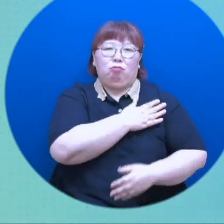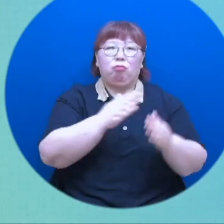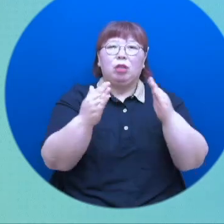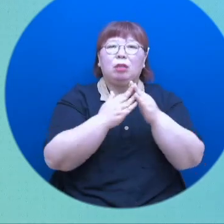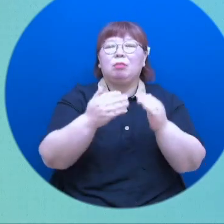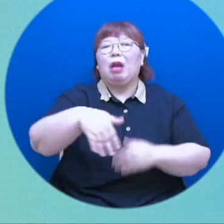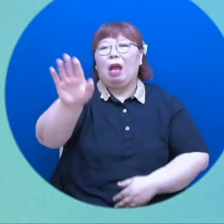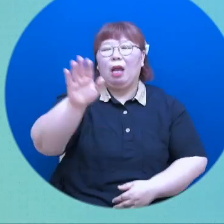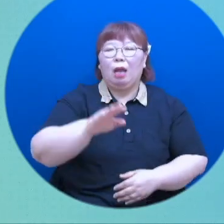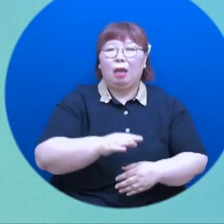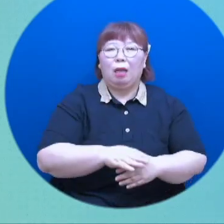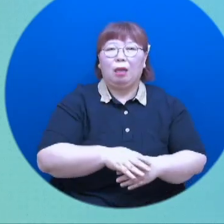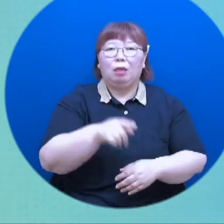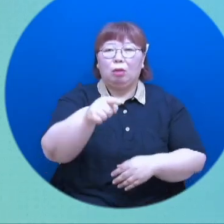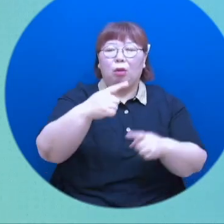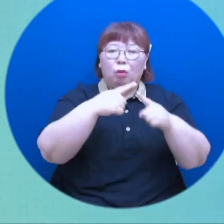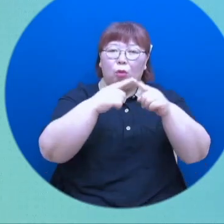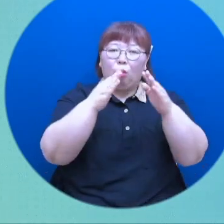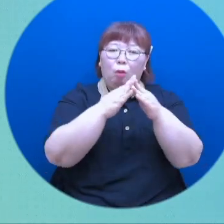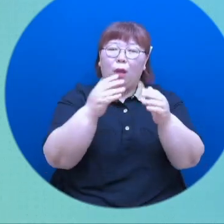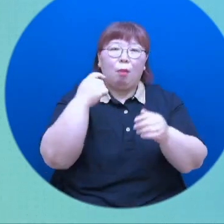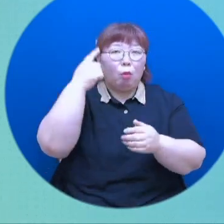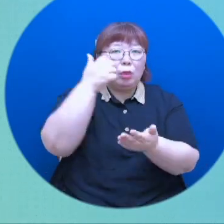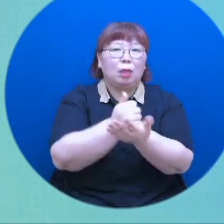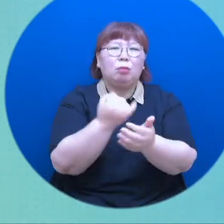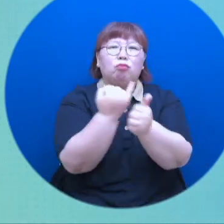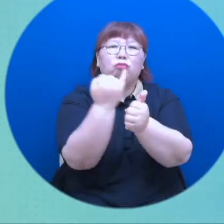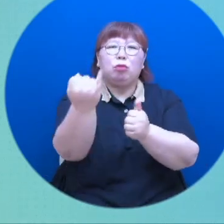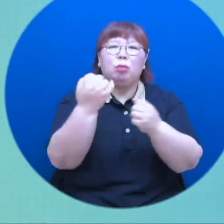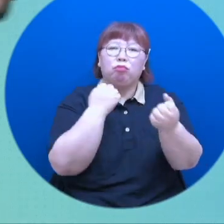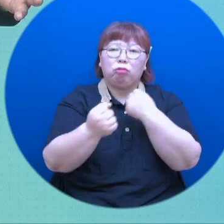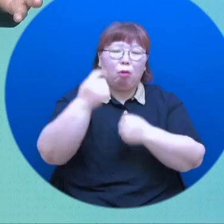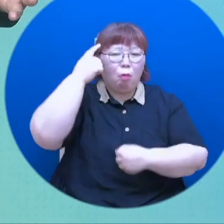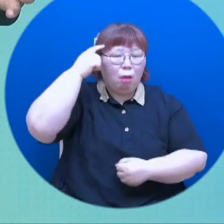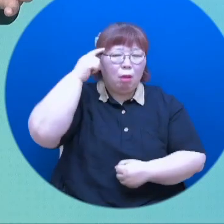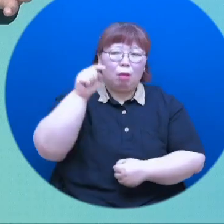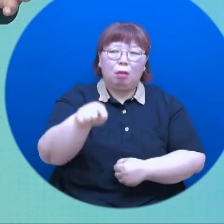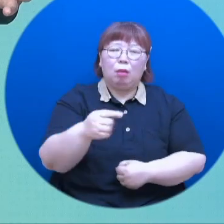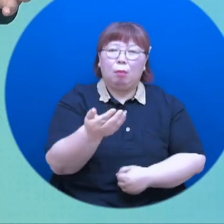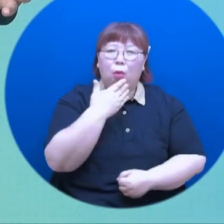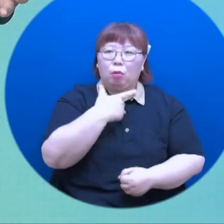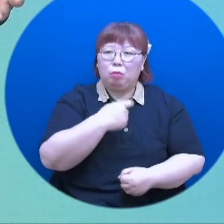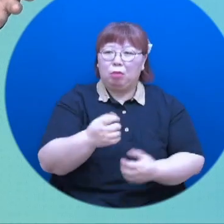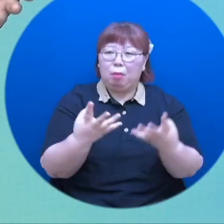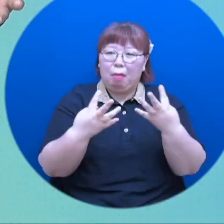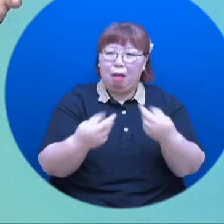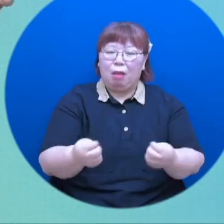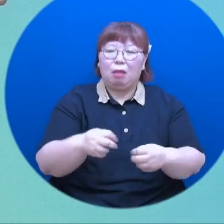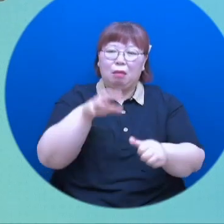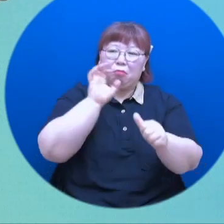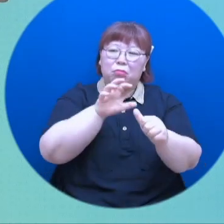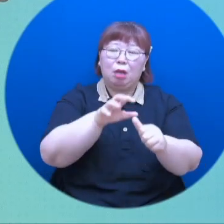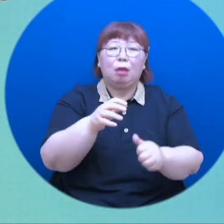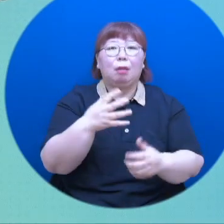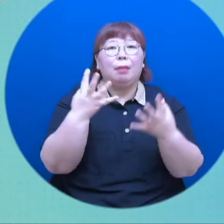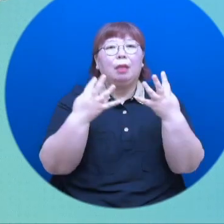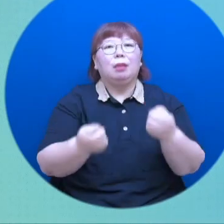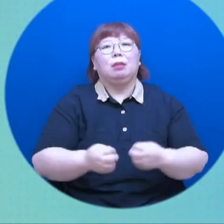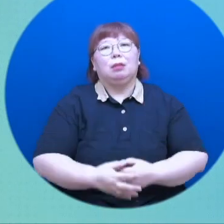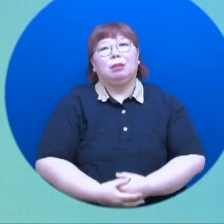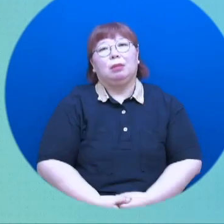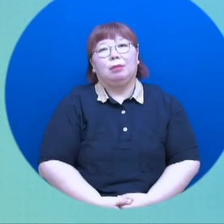요구해. 그러면서 핀잔을 주고요, 마음의 대못을 박은 거예요. 하나님이 음성이 뭐로 온 줄